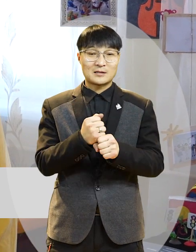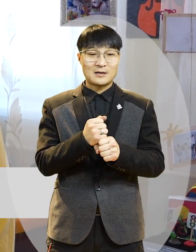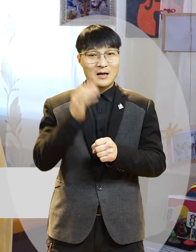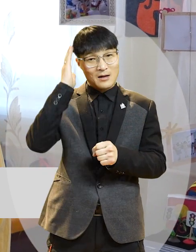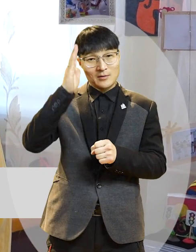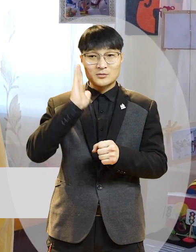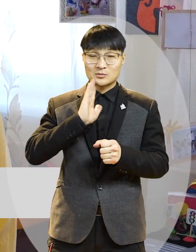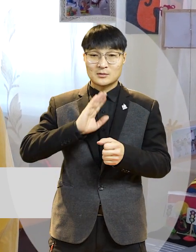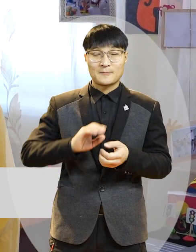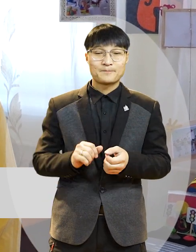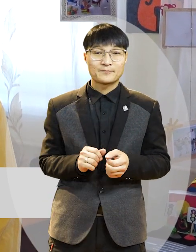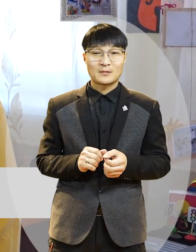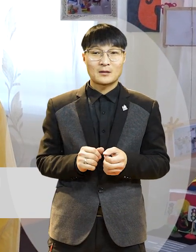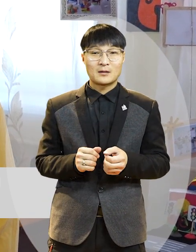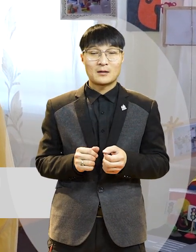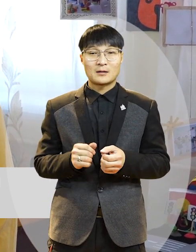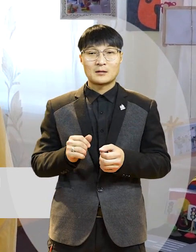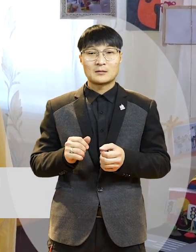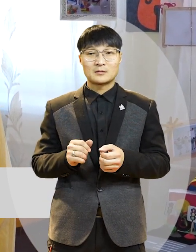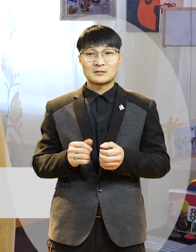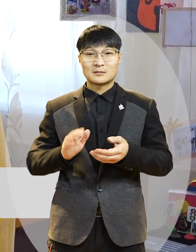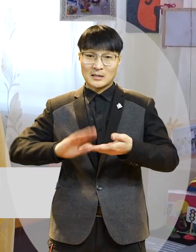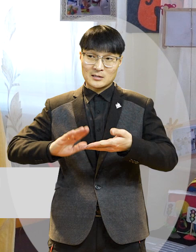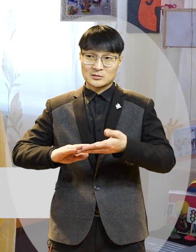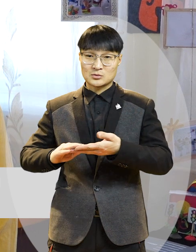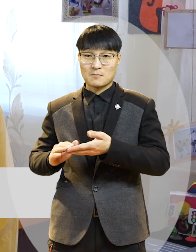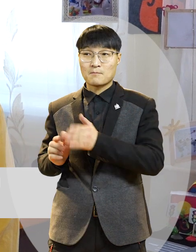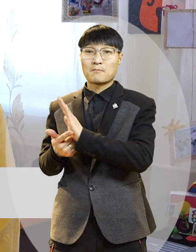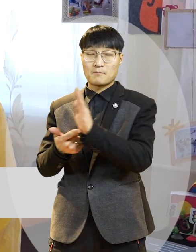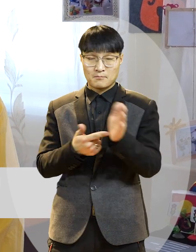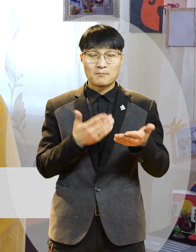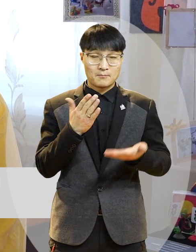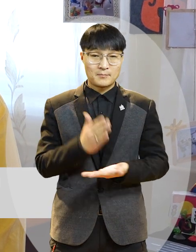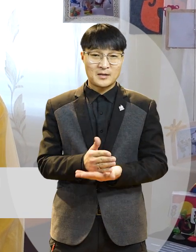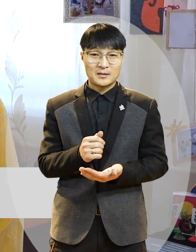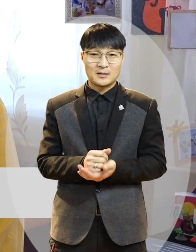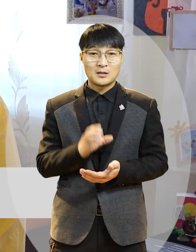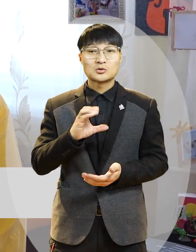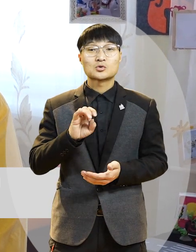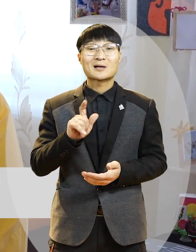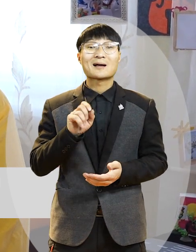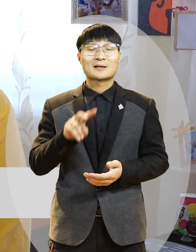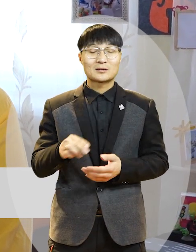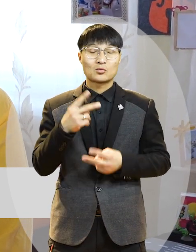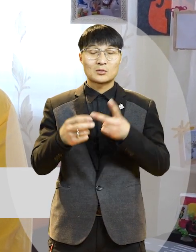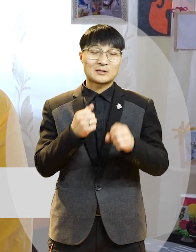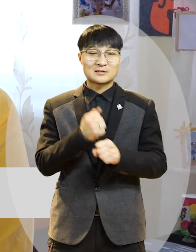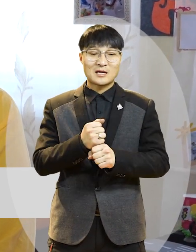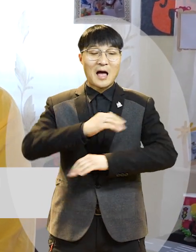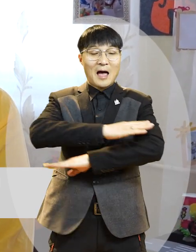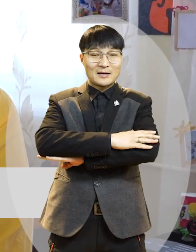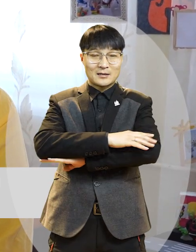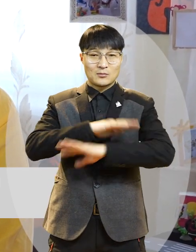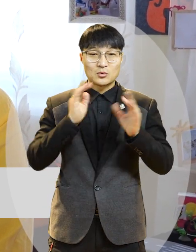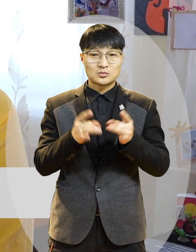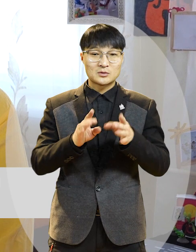нээлттэй өдөрлөг зохион байгуулж энэ хичээлийн жилд хийсэн сургалтын хэрэглэгтүүн, сургалтын орчноо одоо ээж аваадаа үзүүл